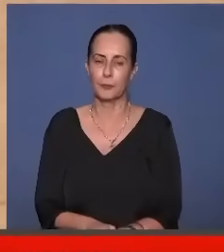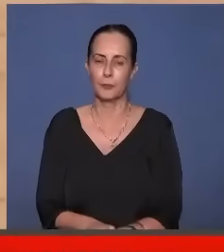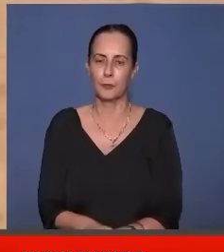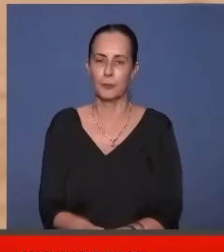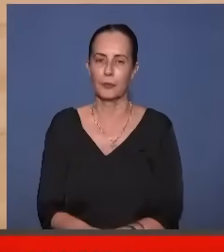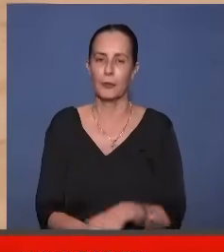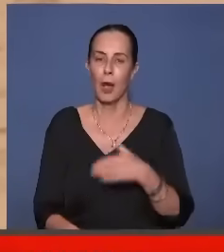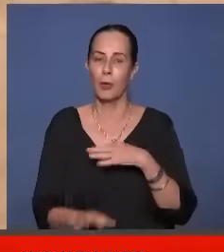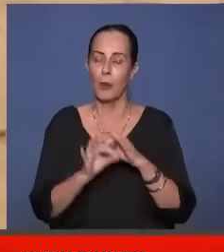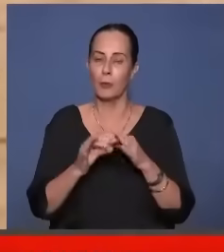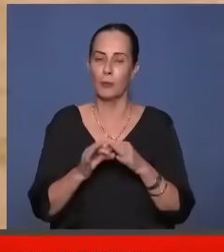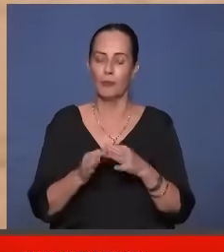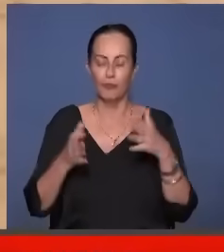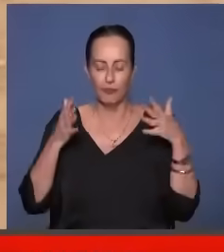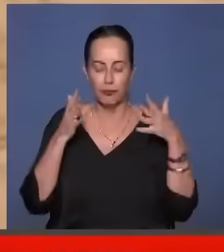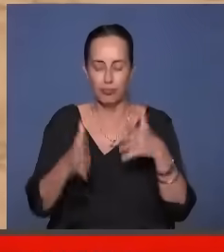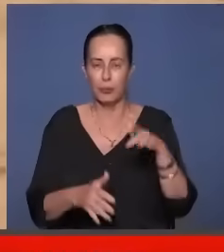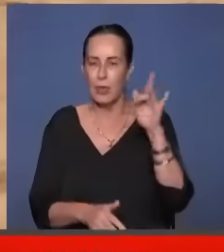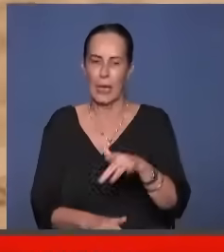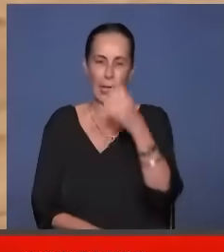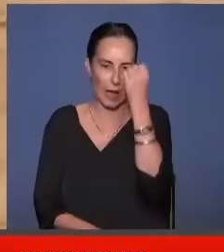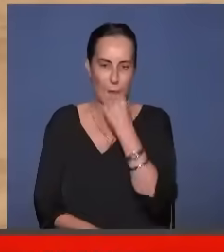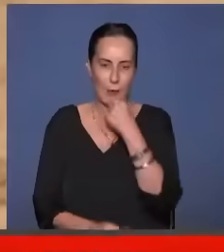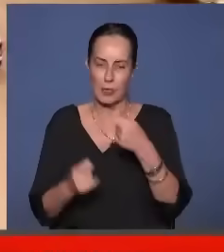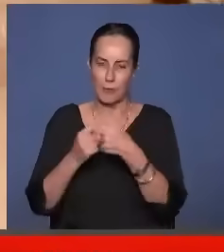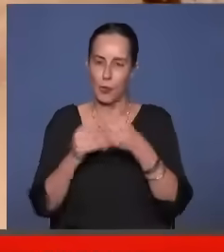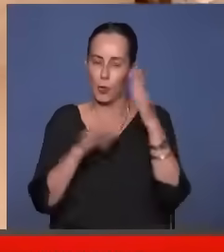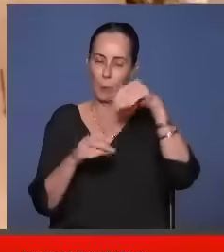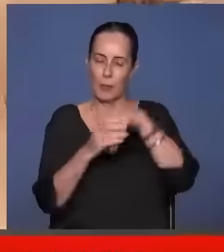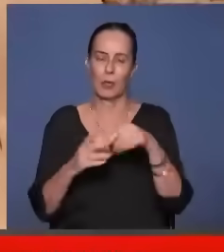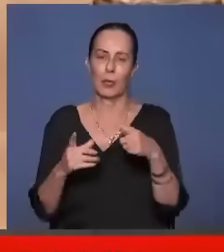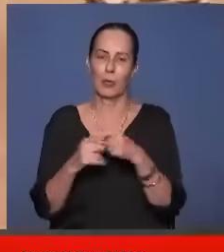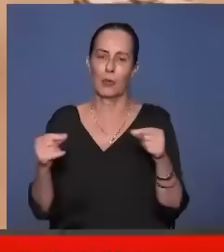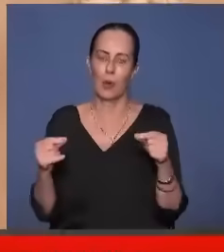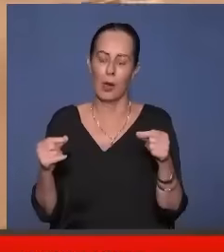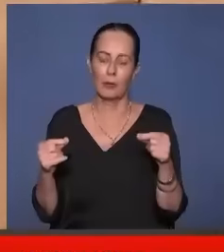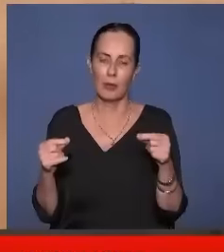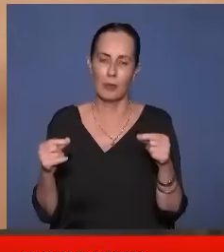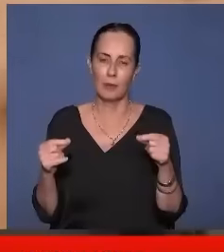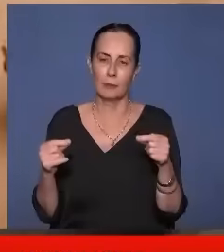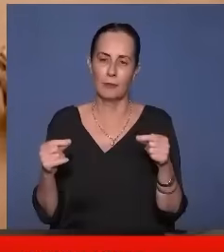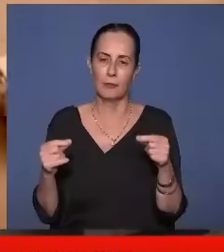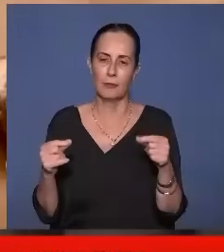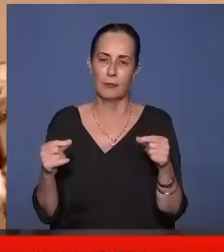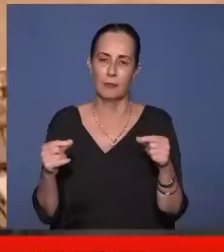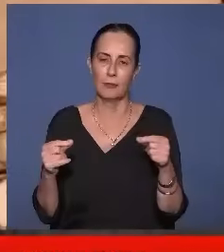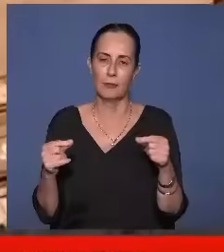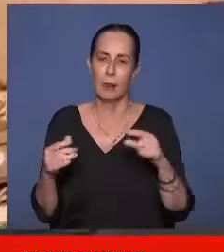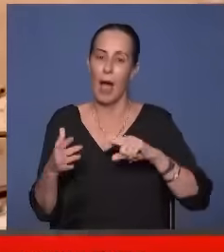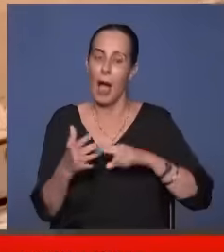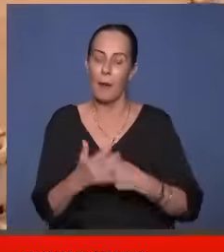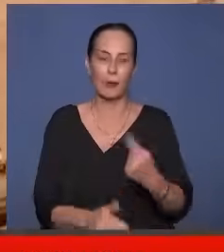אנחנו יוצאים למתקפה על החמאס וארגוני הטרור ברצועת עזה.